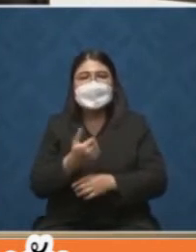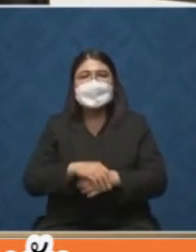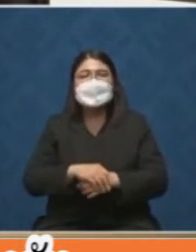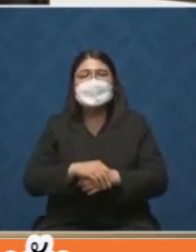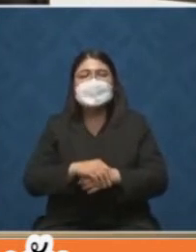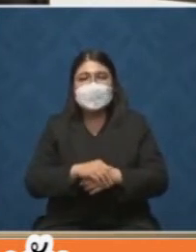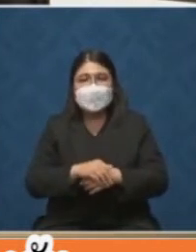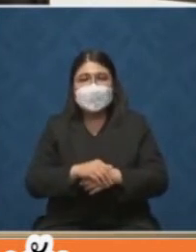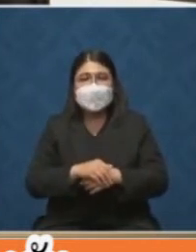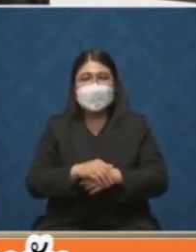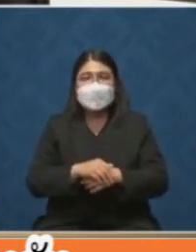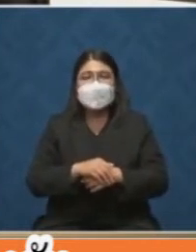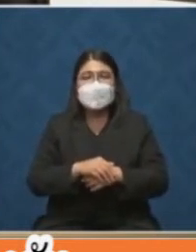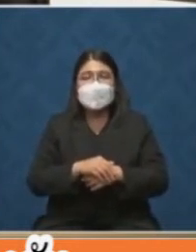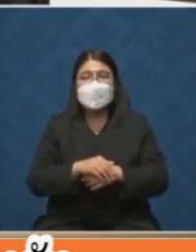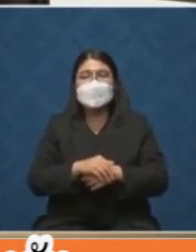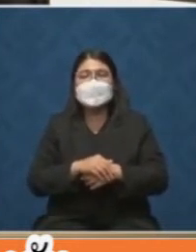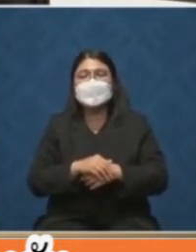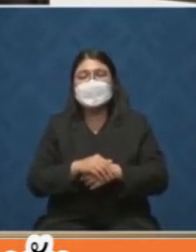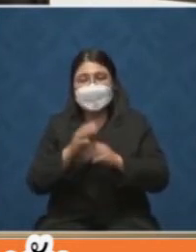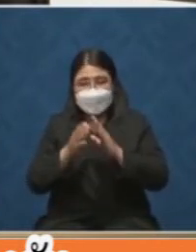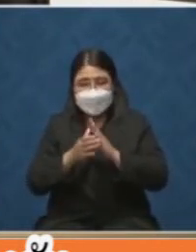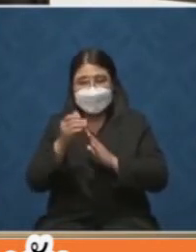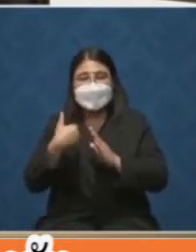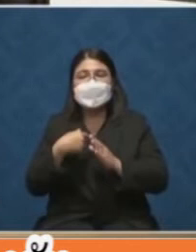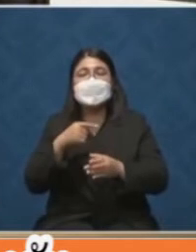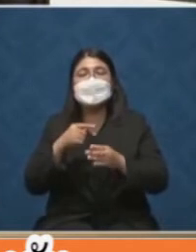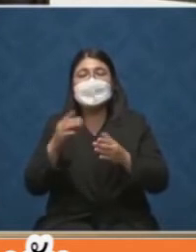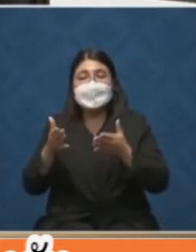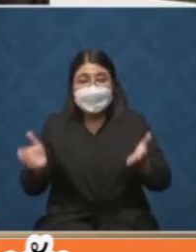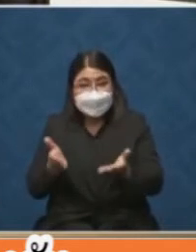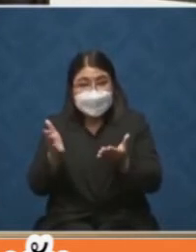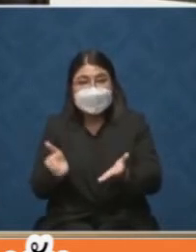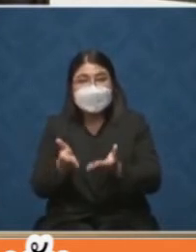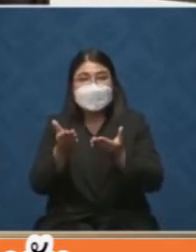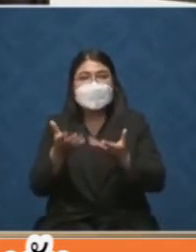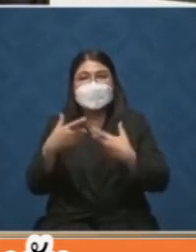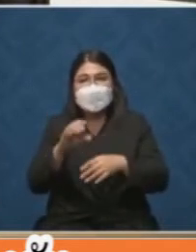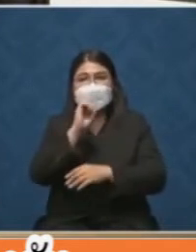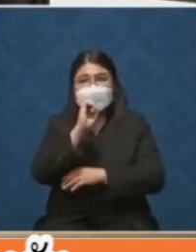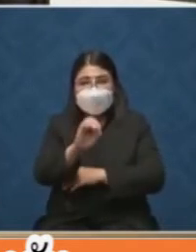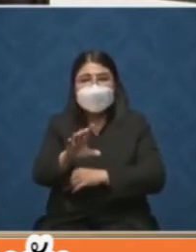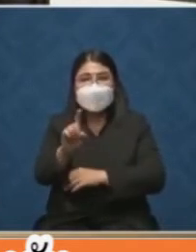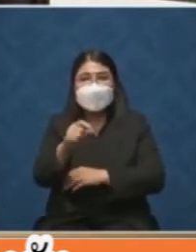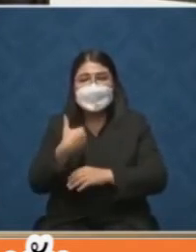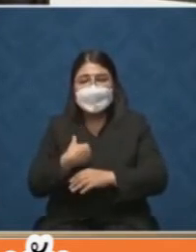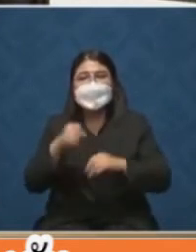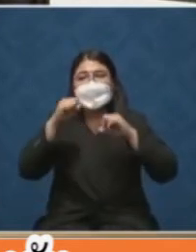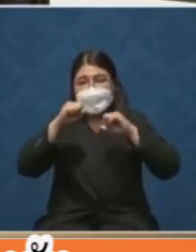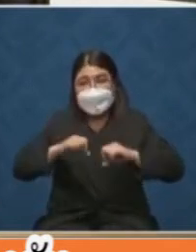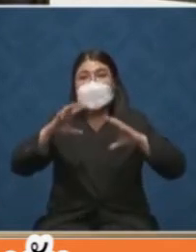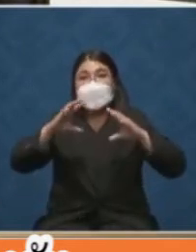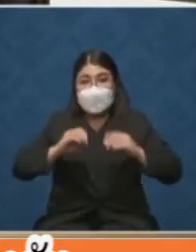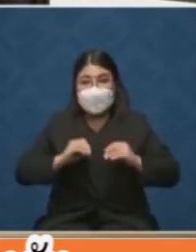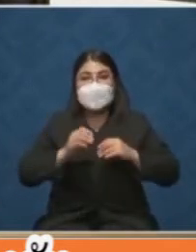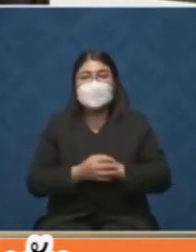เตะสกัด่ลงการที่ประชาชน จะได้มาออกเสีงประชามติจึเปที่มาที่ผมเชอว่า เพื่สมาชิทกท่านโยเฉ